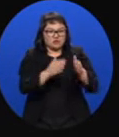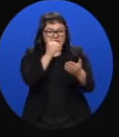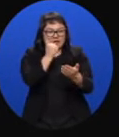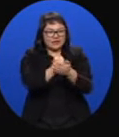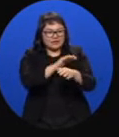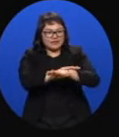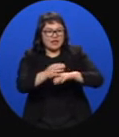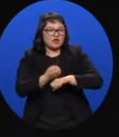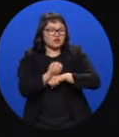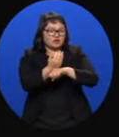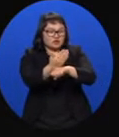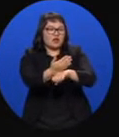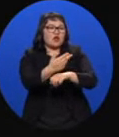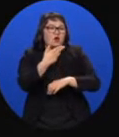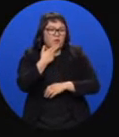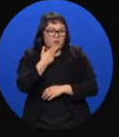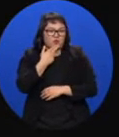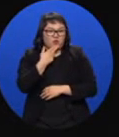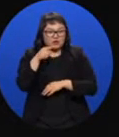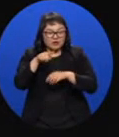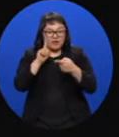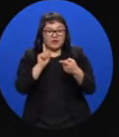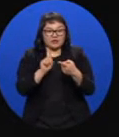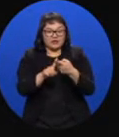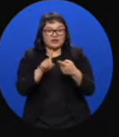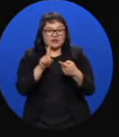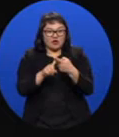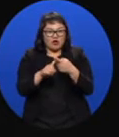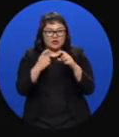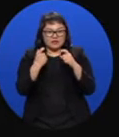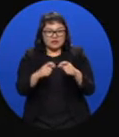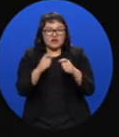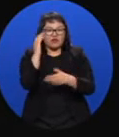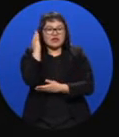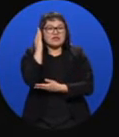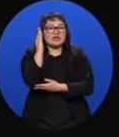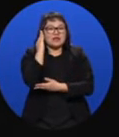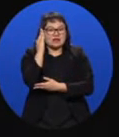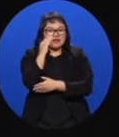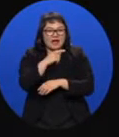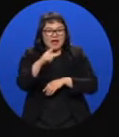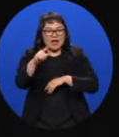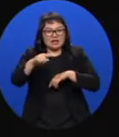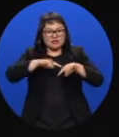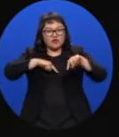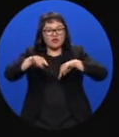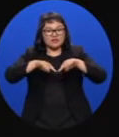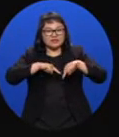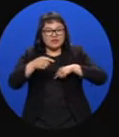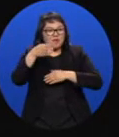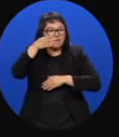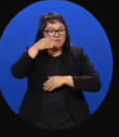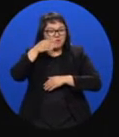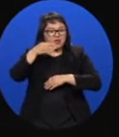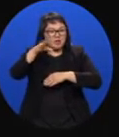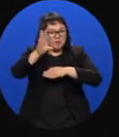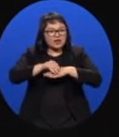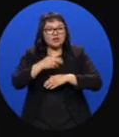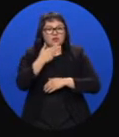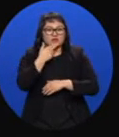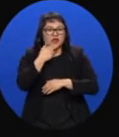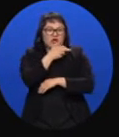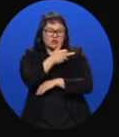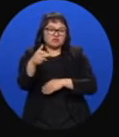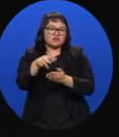제대로 전달이 안 되어지고 이제 그런 것으로 인해서 지역의 이야기가 정책에 반영되지 못하는 그런 문제들이 가장 큰